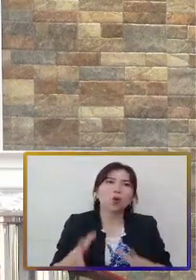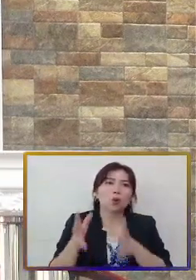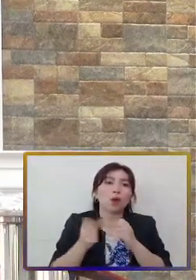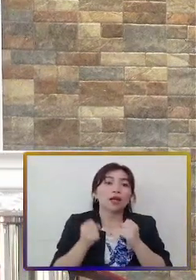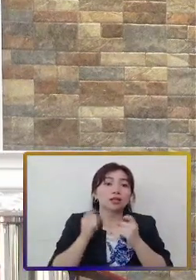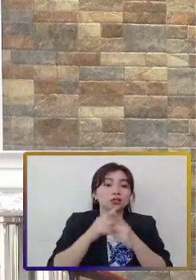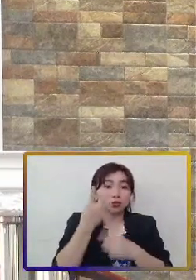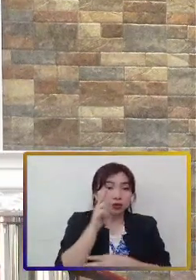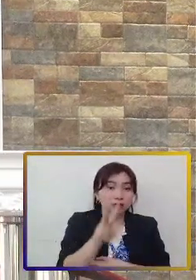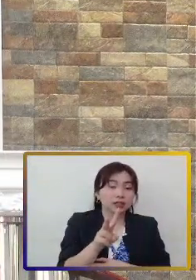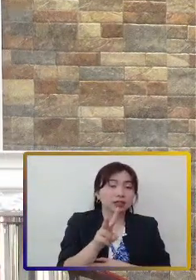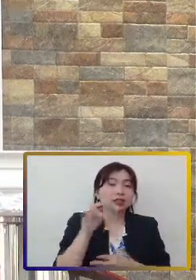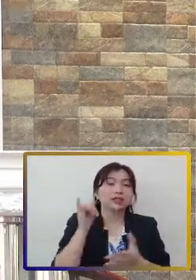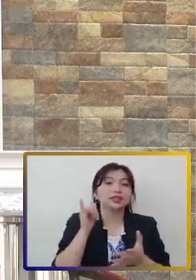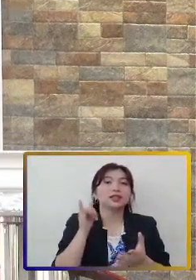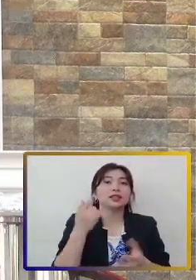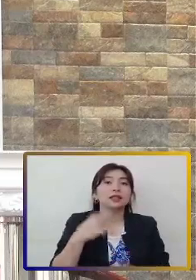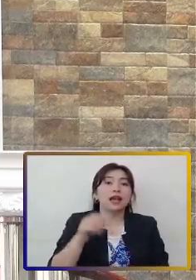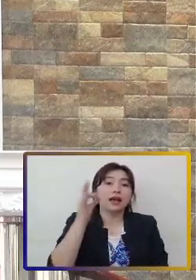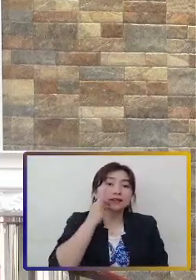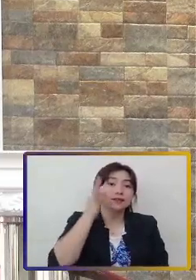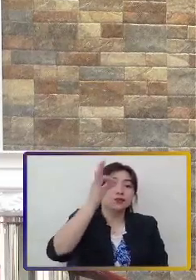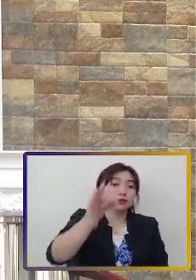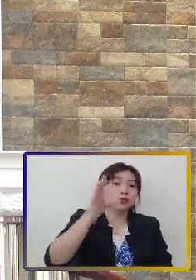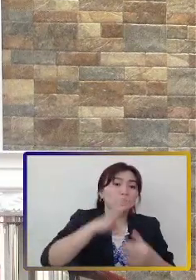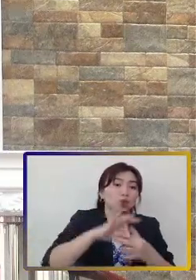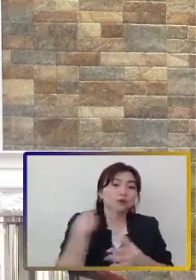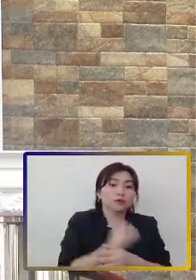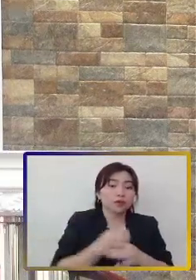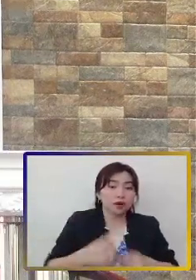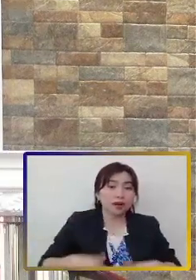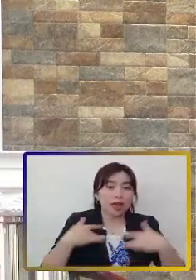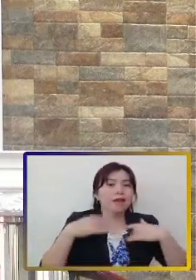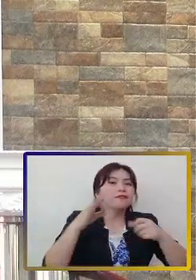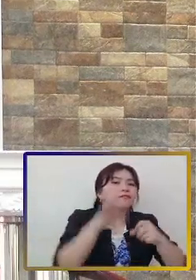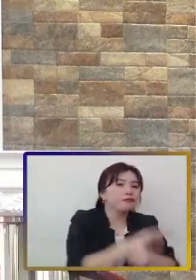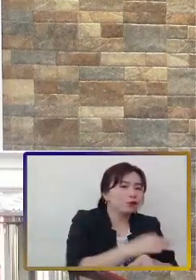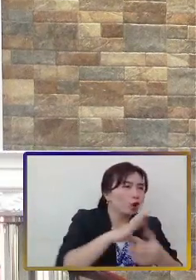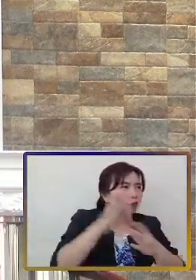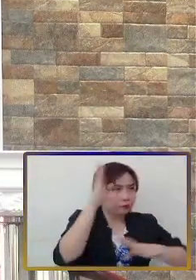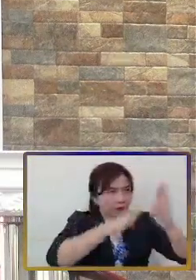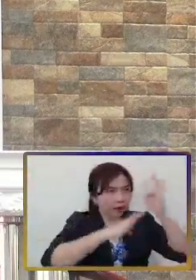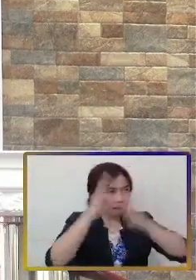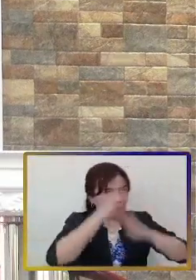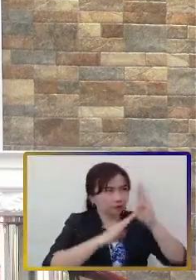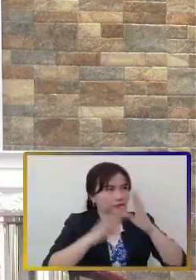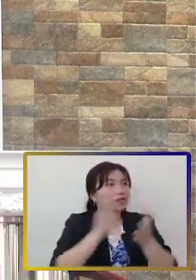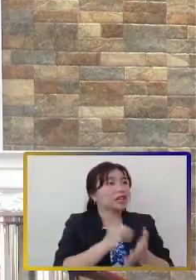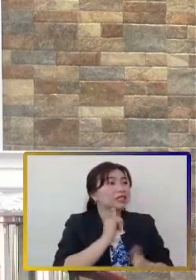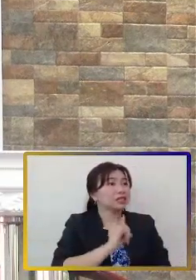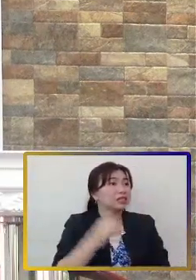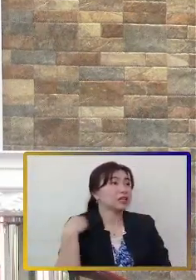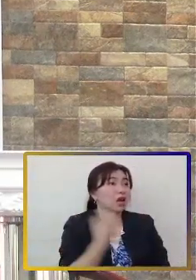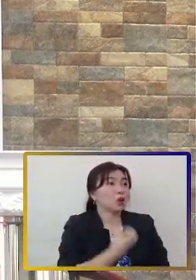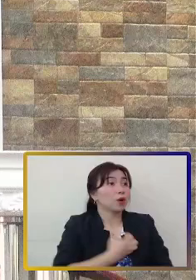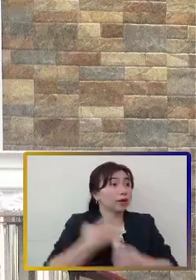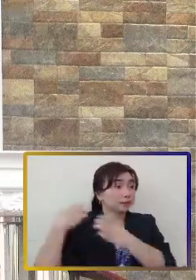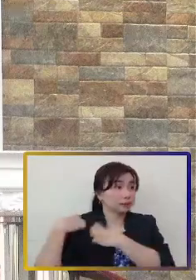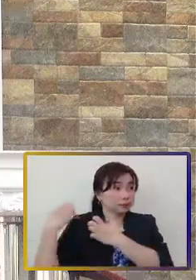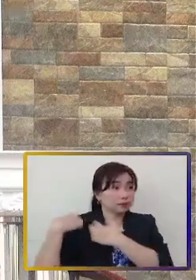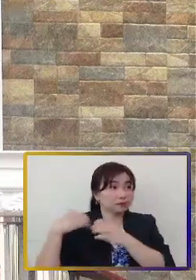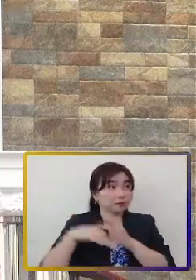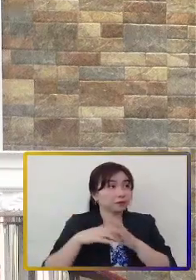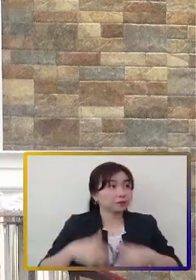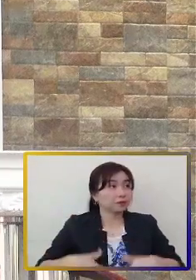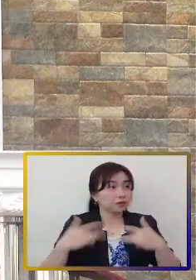see the futures of our life in misery Ito po yung certain expectation Kaya nga sabi ko ang